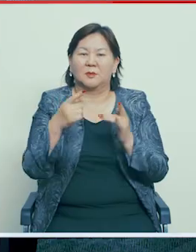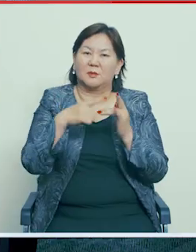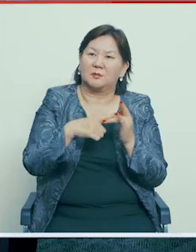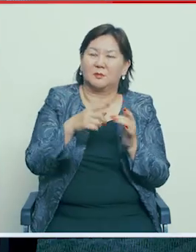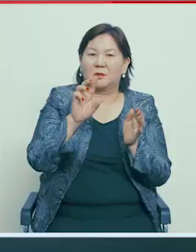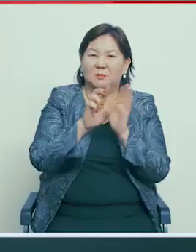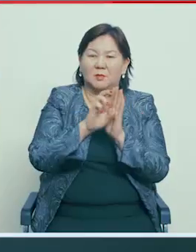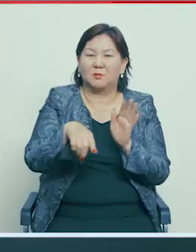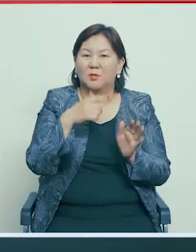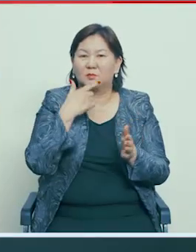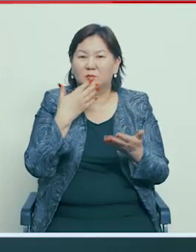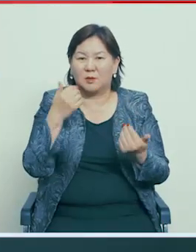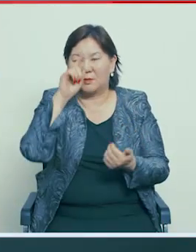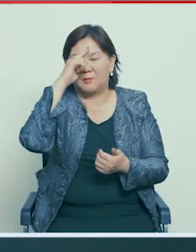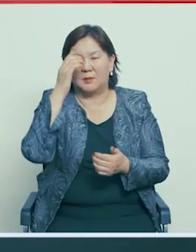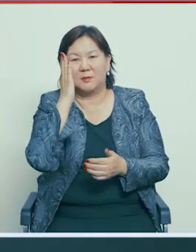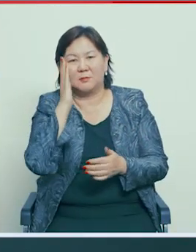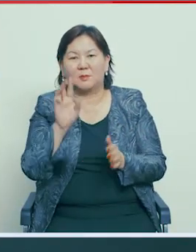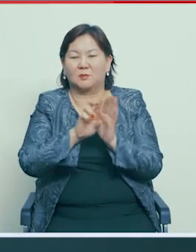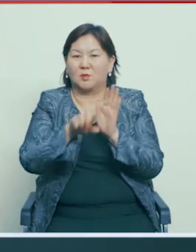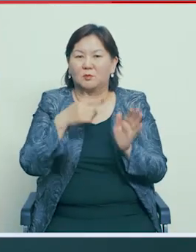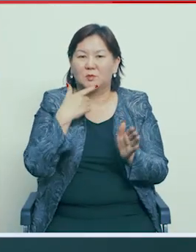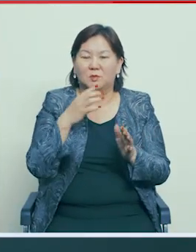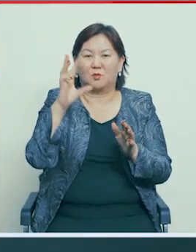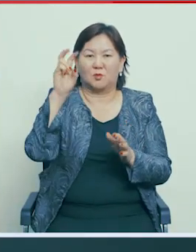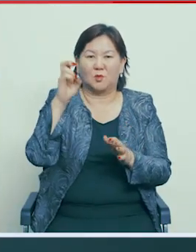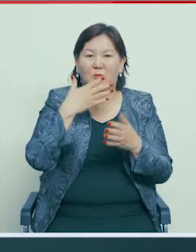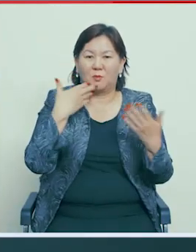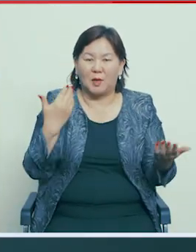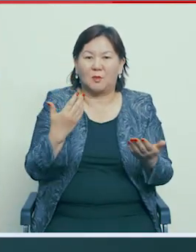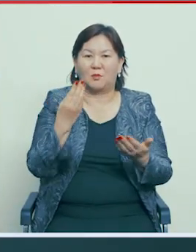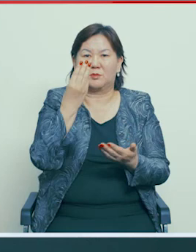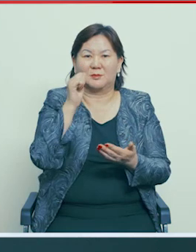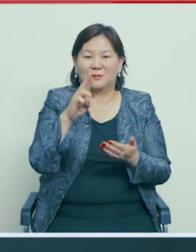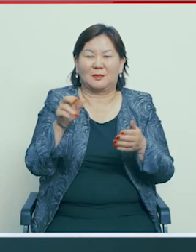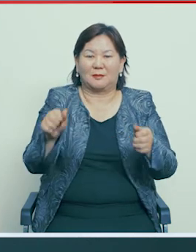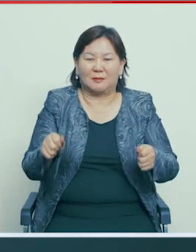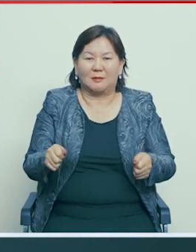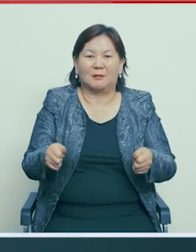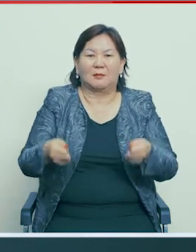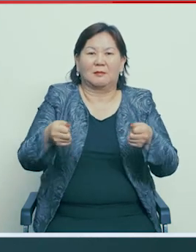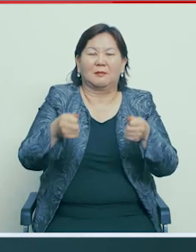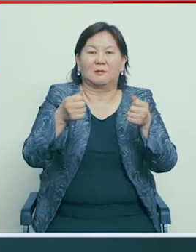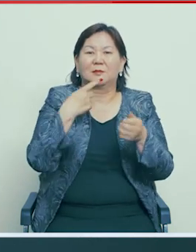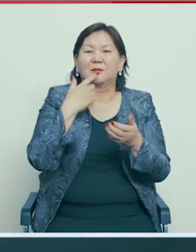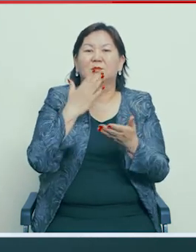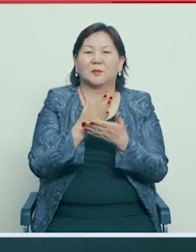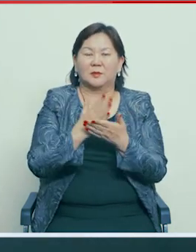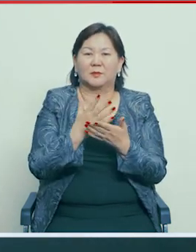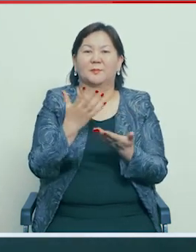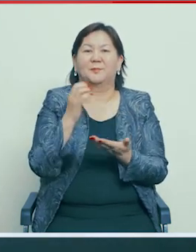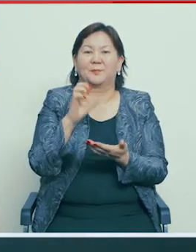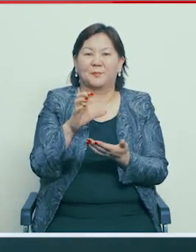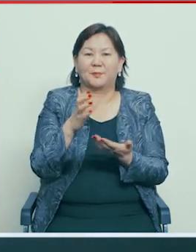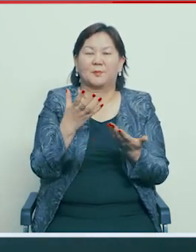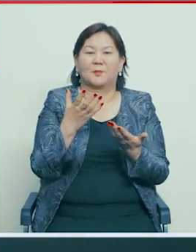ямарч боломж байхгүй. 0 байхгүй. Тэгэл шатаар тэр үйлчлэгээнүүдийг авах болдог хөвчлэн тэгээд